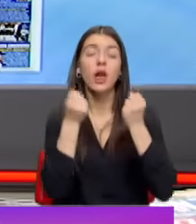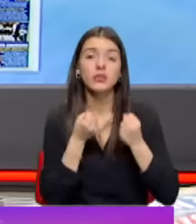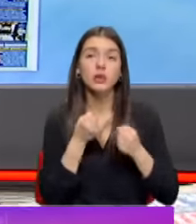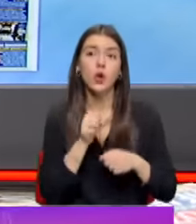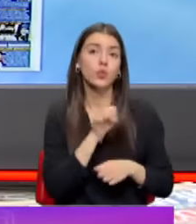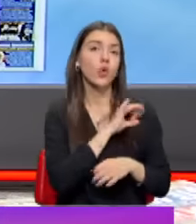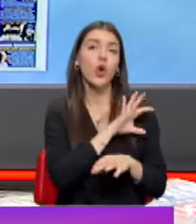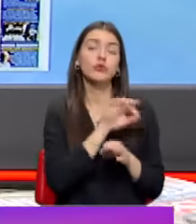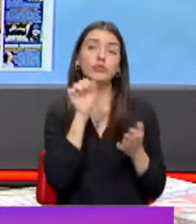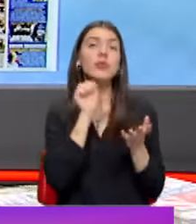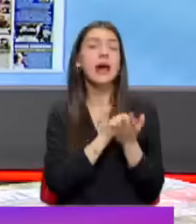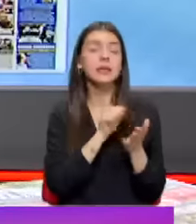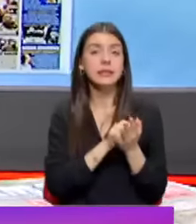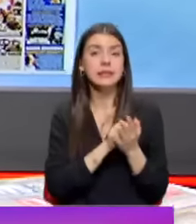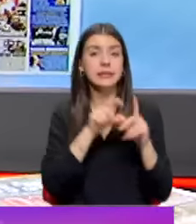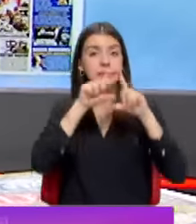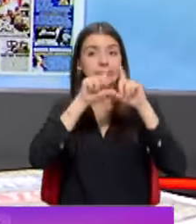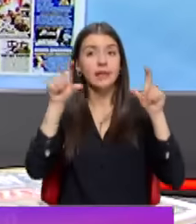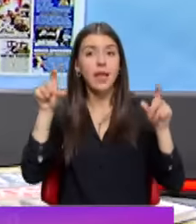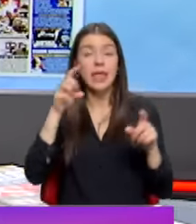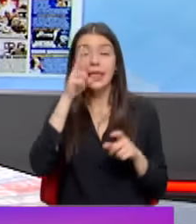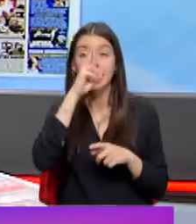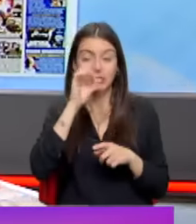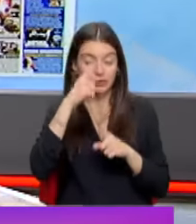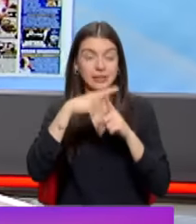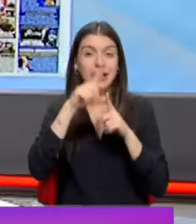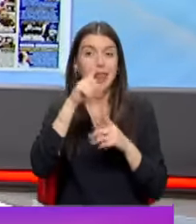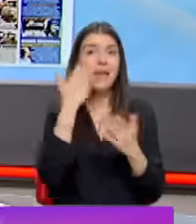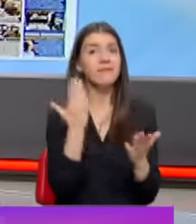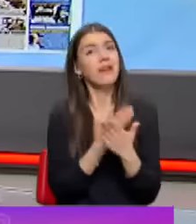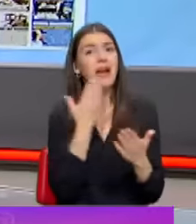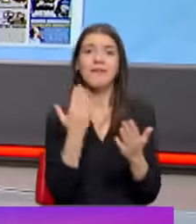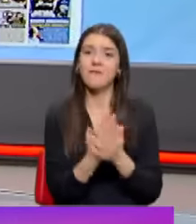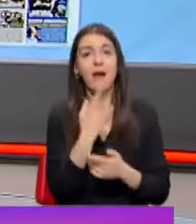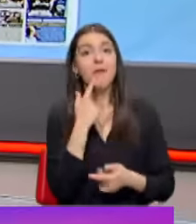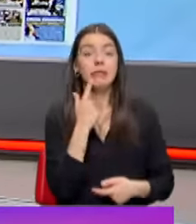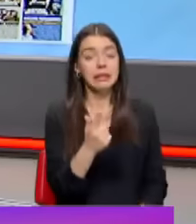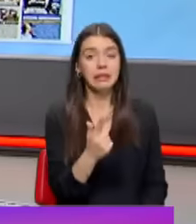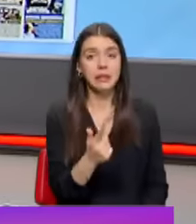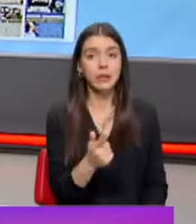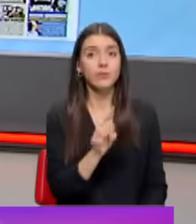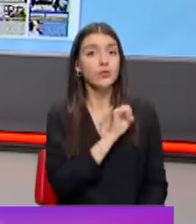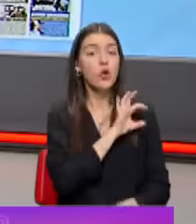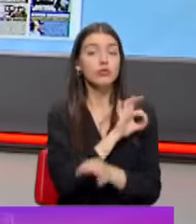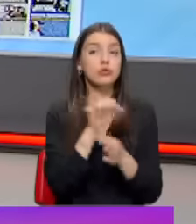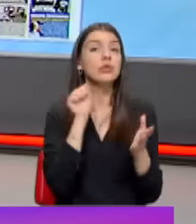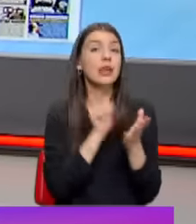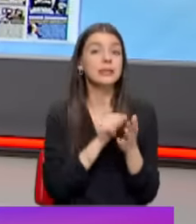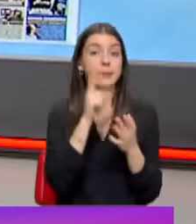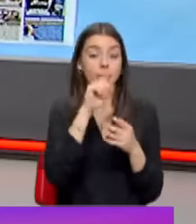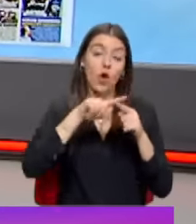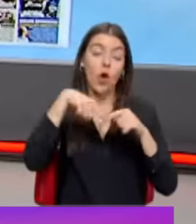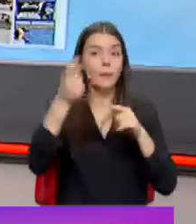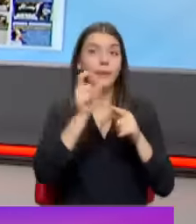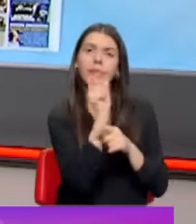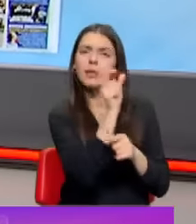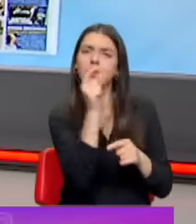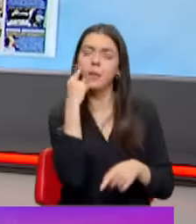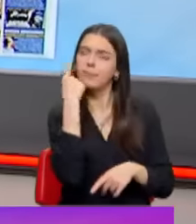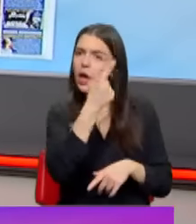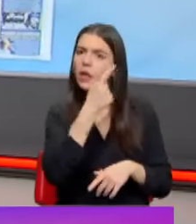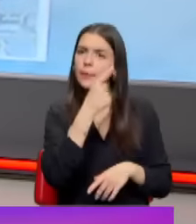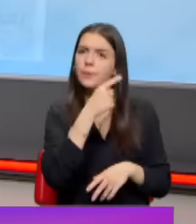Korkusuz Gazetesi'nin sürmanşetinden 200 liranın haline vah vah dedikten sonra Korkusuz Gazetesi'nden bir diğer detaya bakalım.